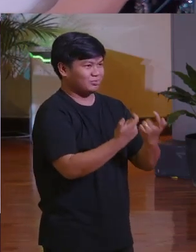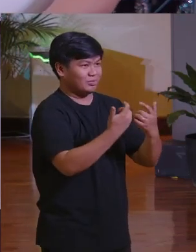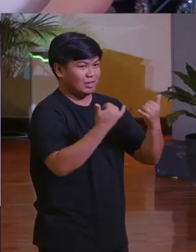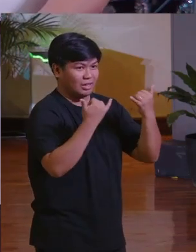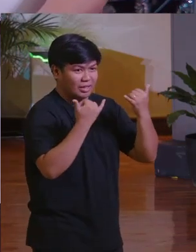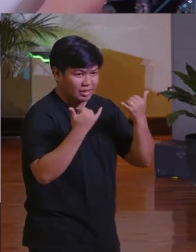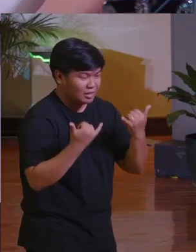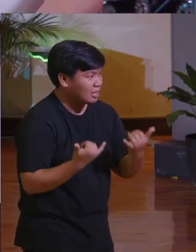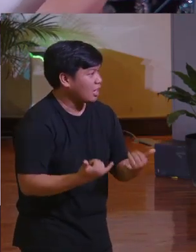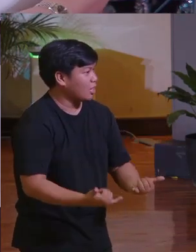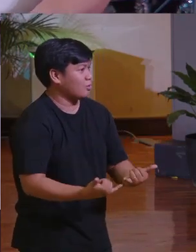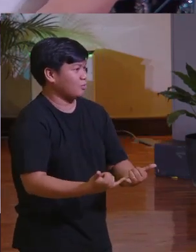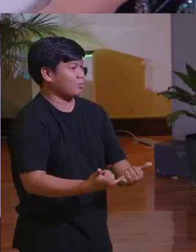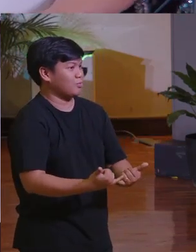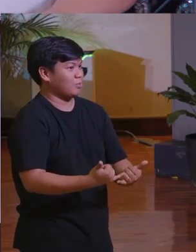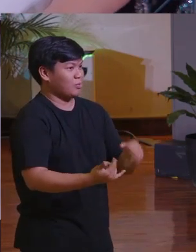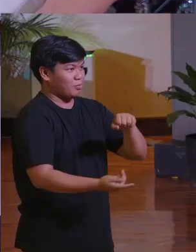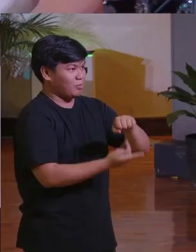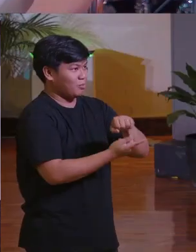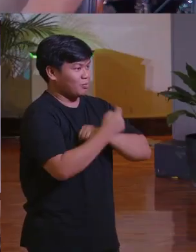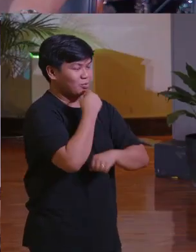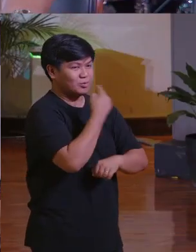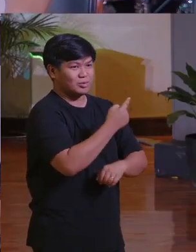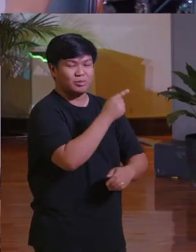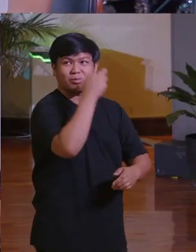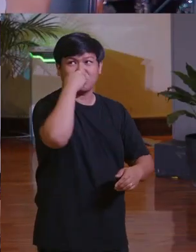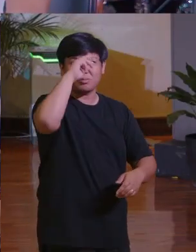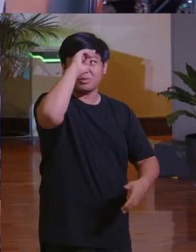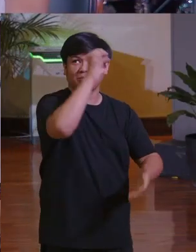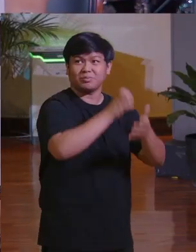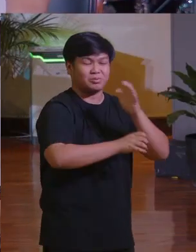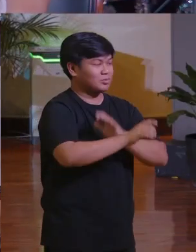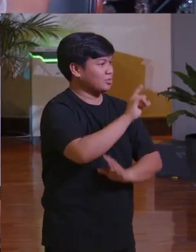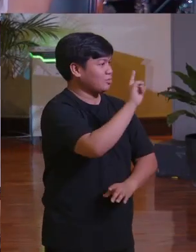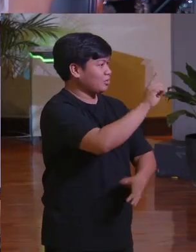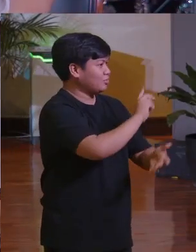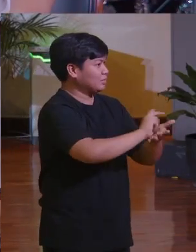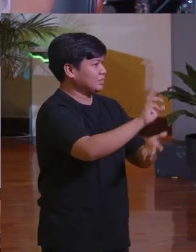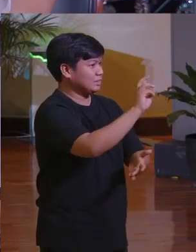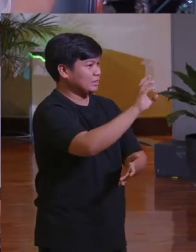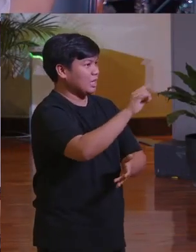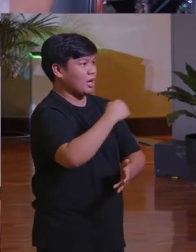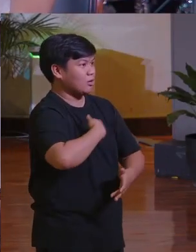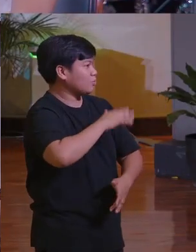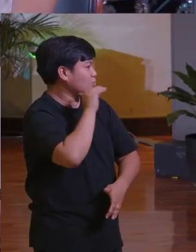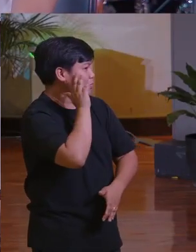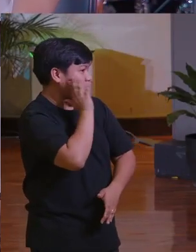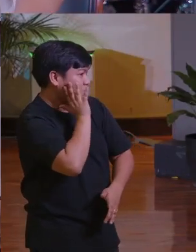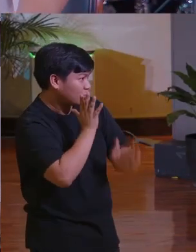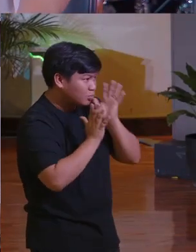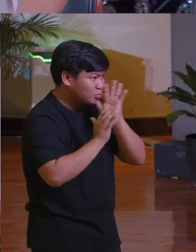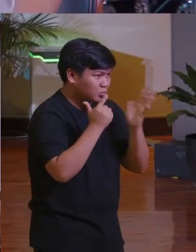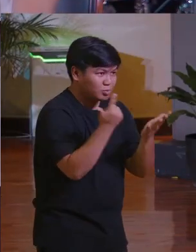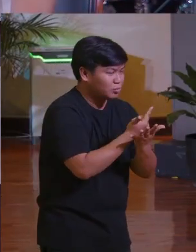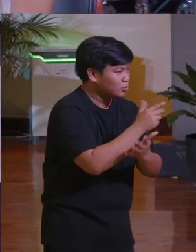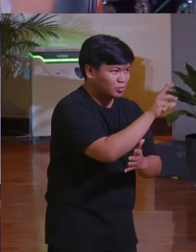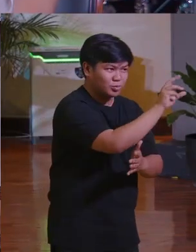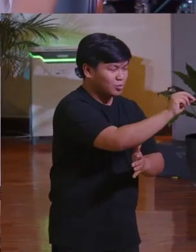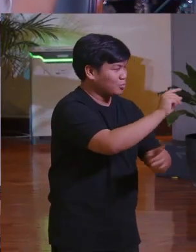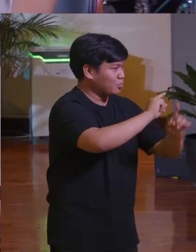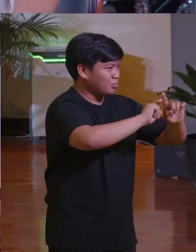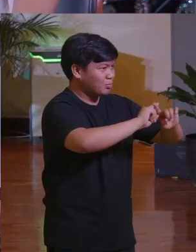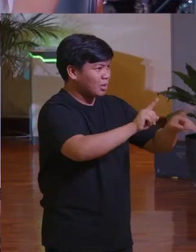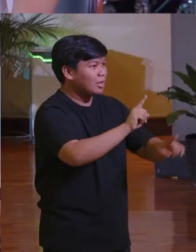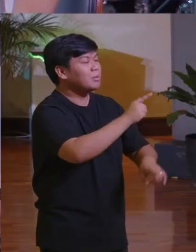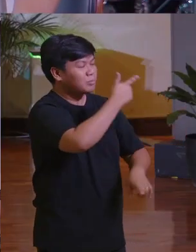Sabi ni Pablo sa Romans 1:16, for I am not ashamed of the gospel, for it is the power of God